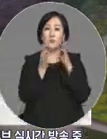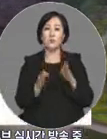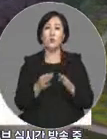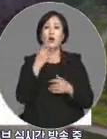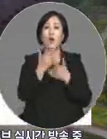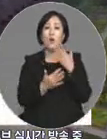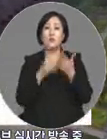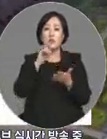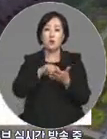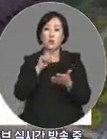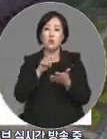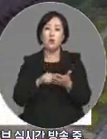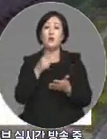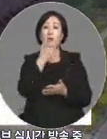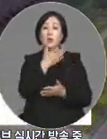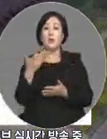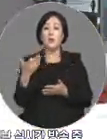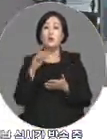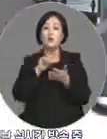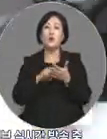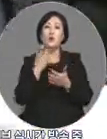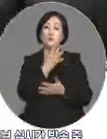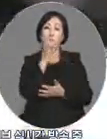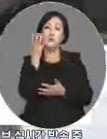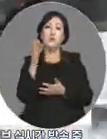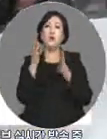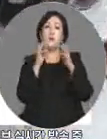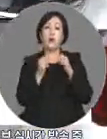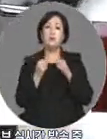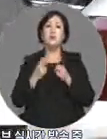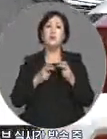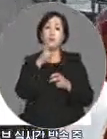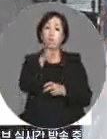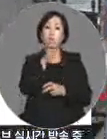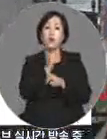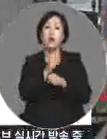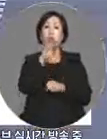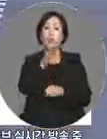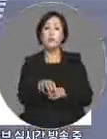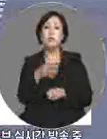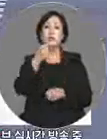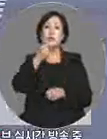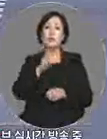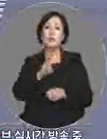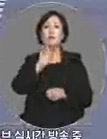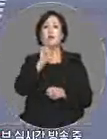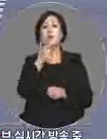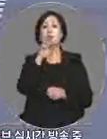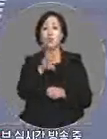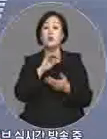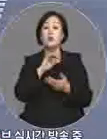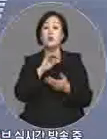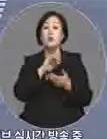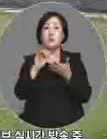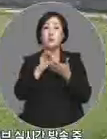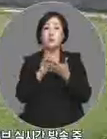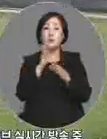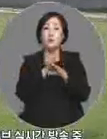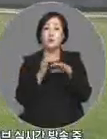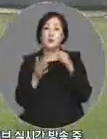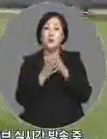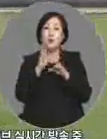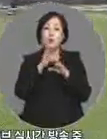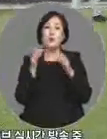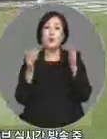9급으로 소방차와 구급차가 가장 빈번하게 출동한 곳 역시 삼산동 입니다 코르 나 192 후